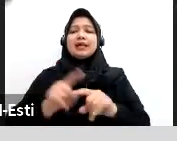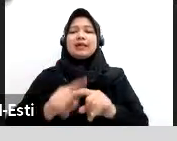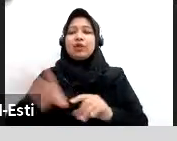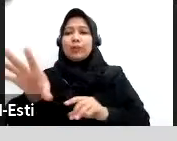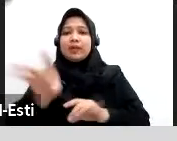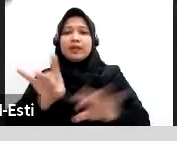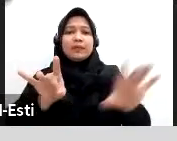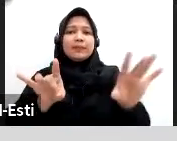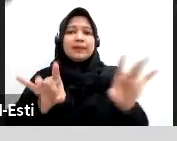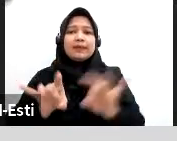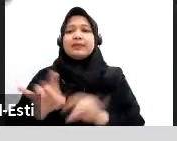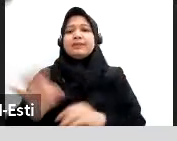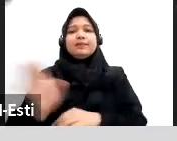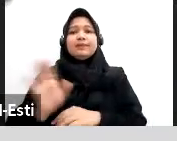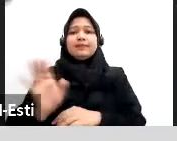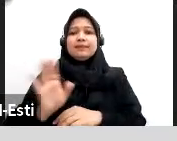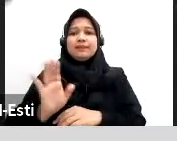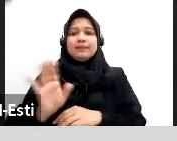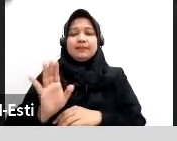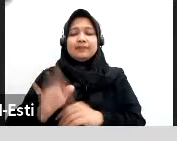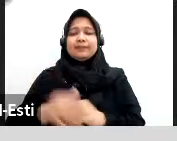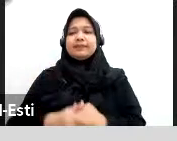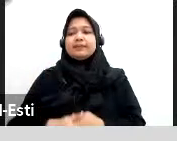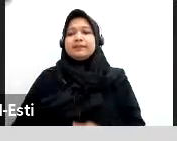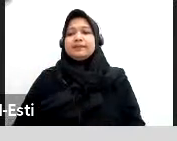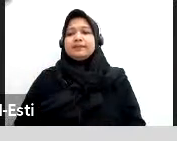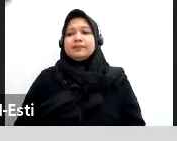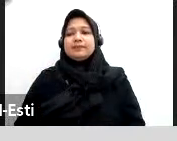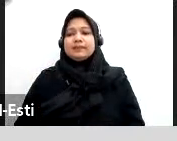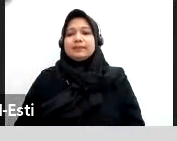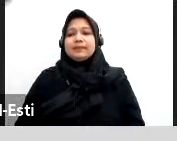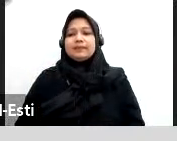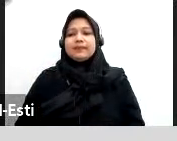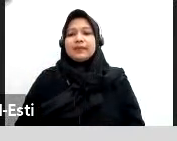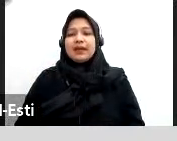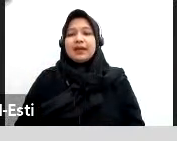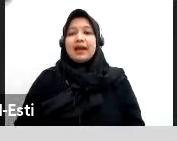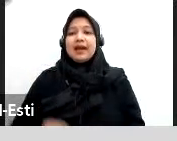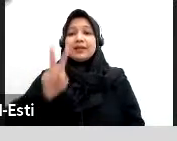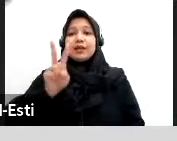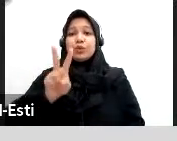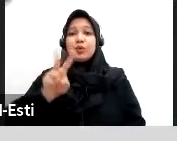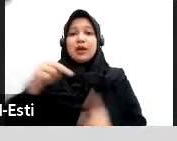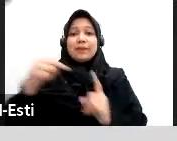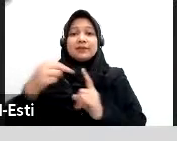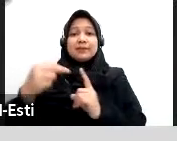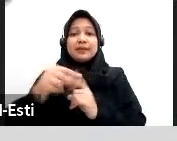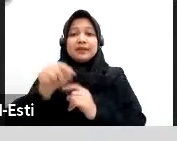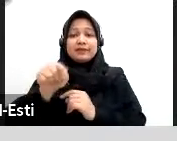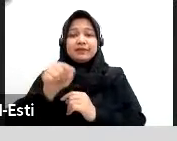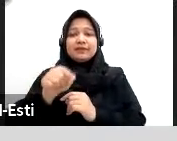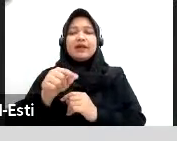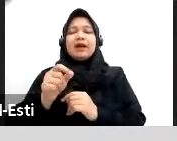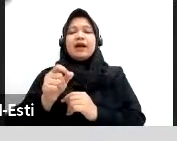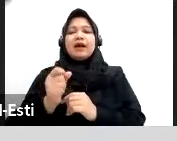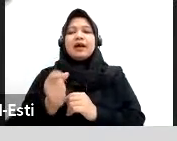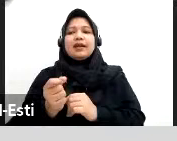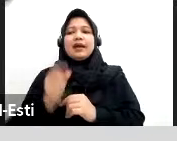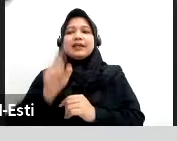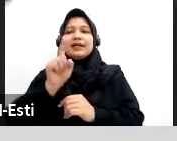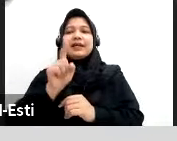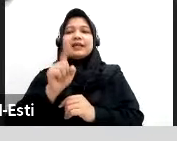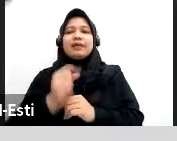pemahaman atau perspektif yang ada nah dari kedua perspektif ini kemudian muncul satu